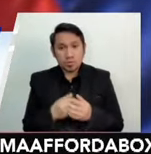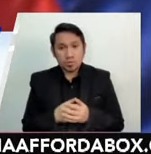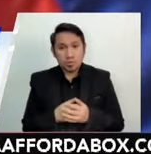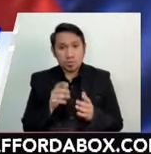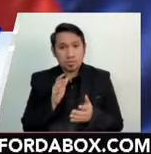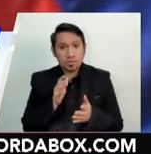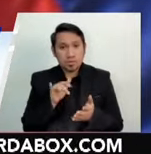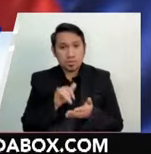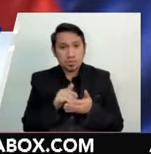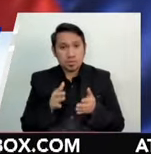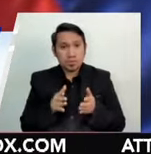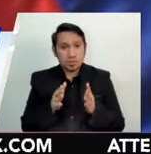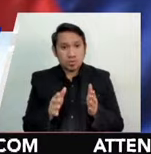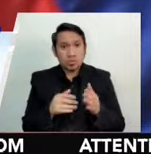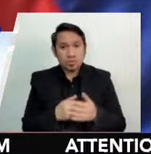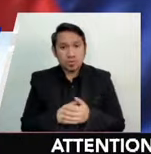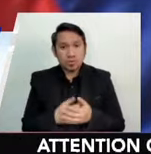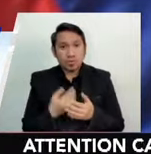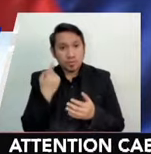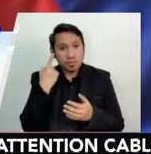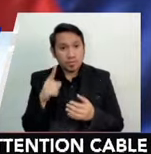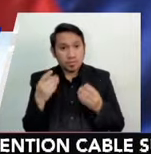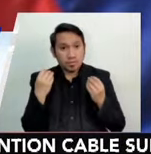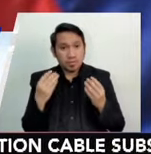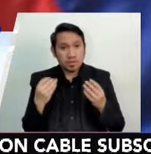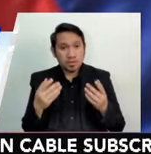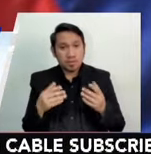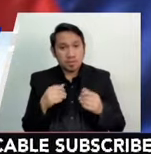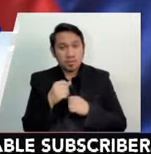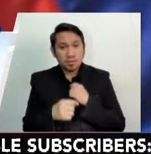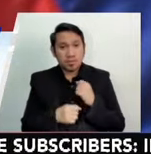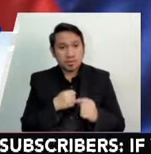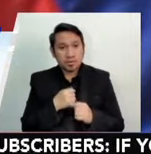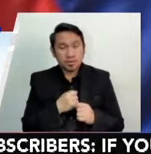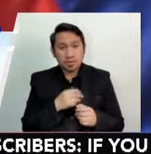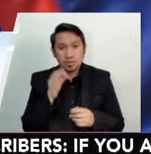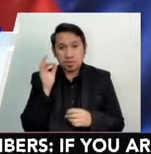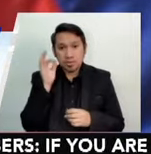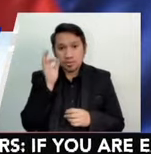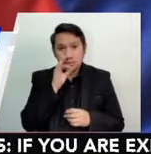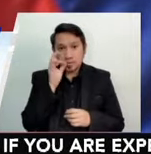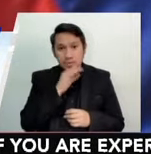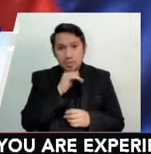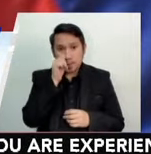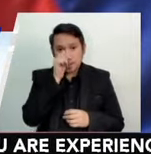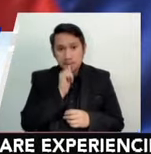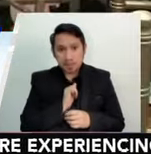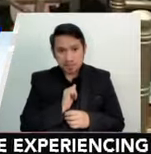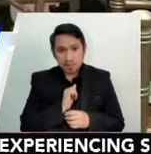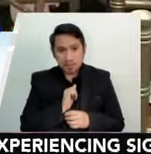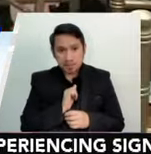You know, for so many years, the Filipino patience has been stretched to the limit.